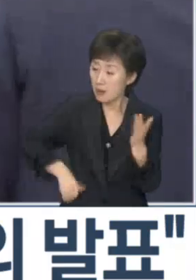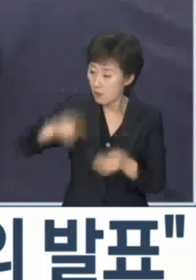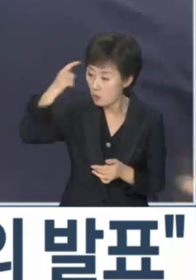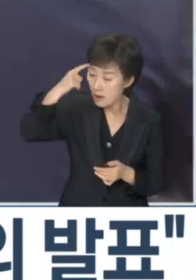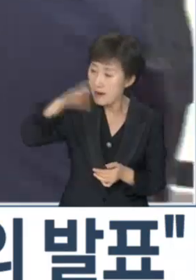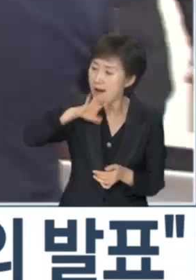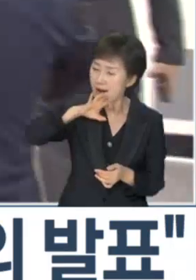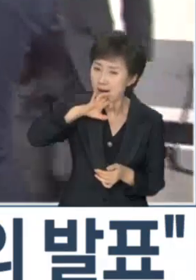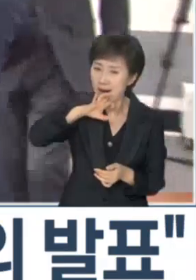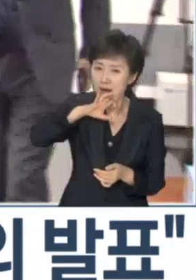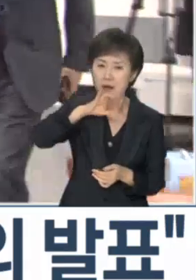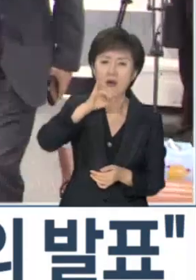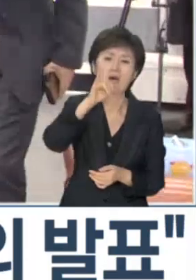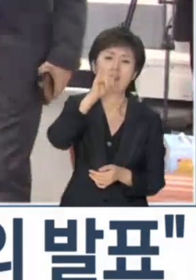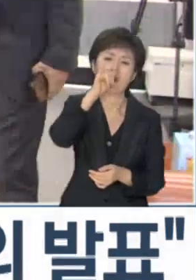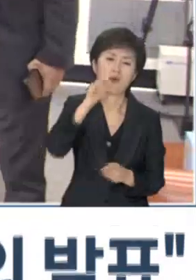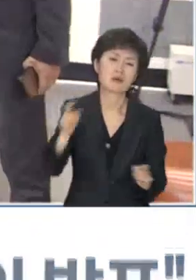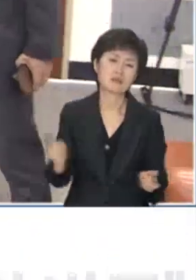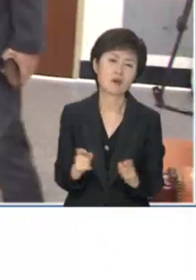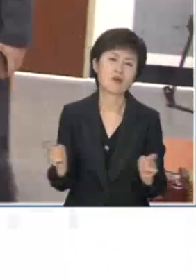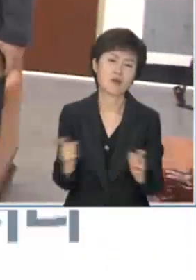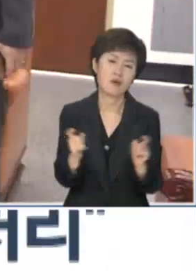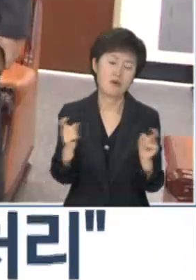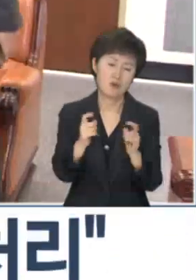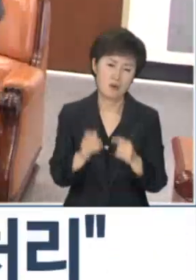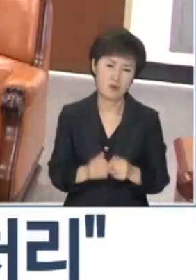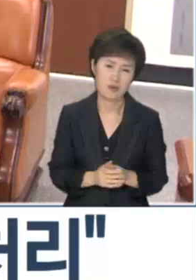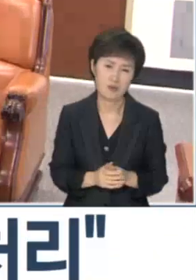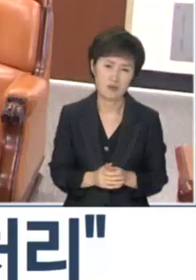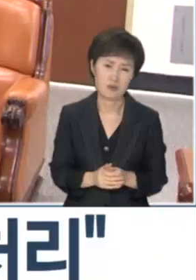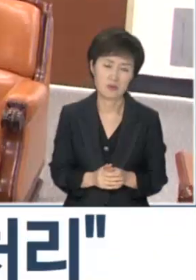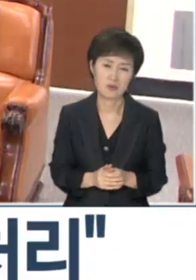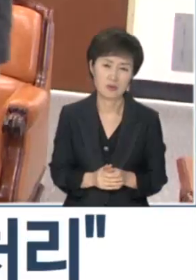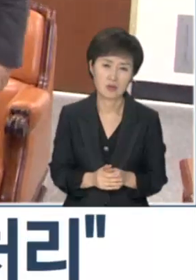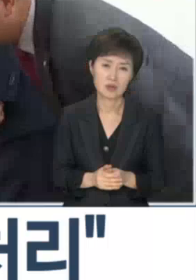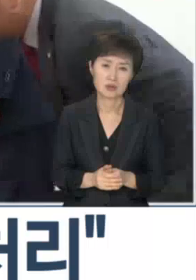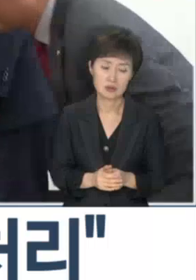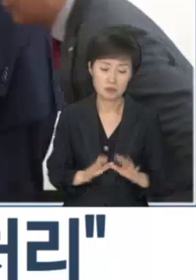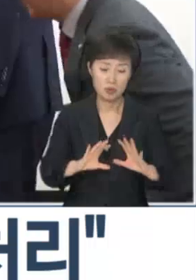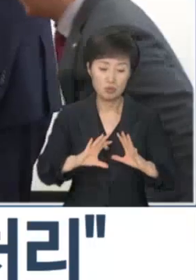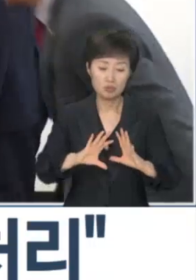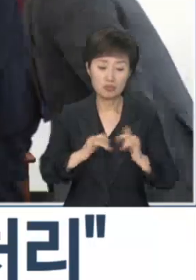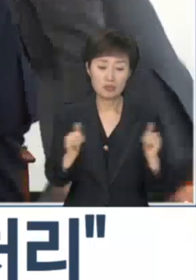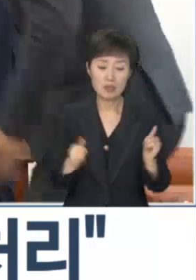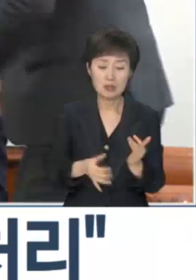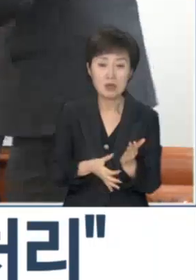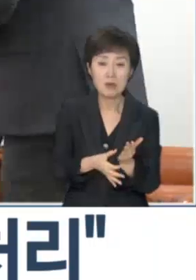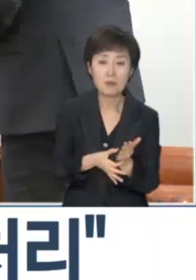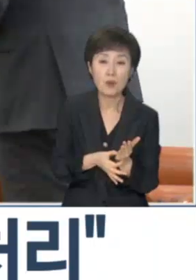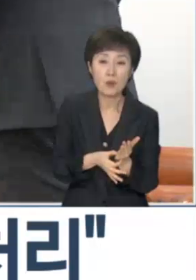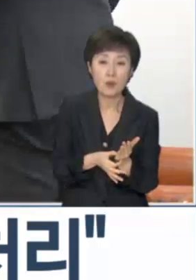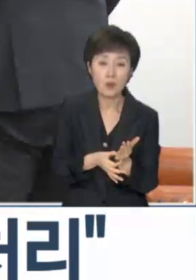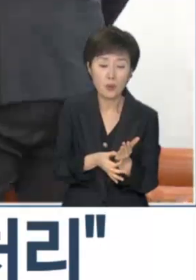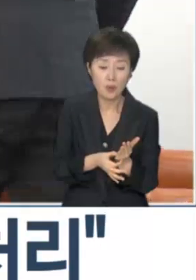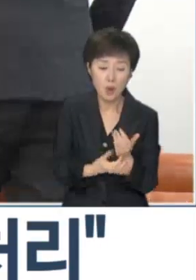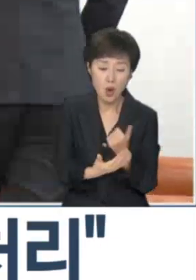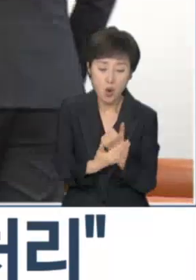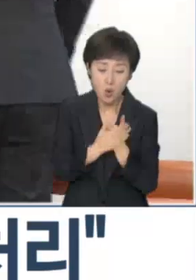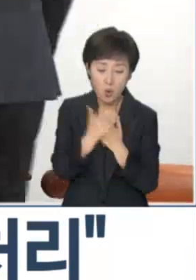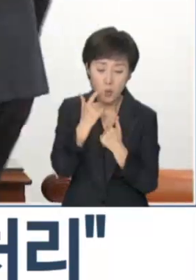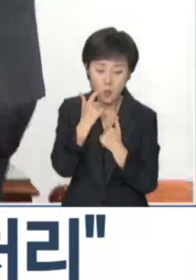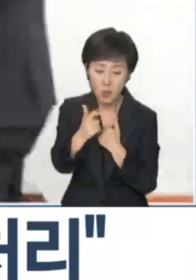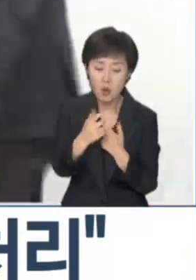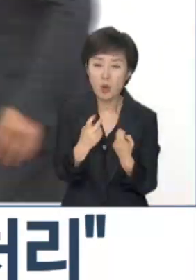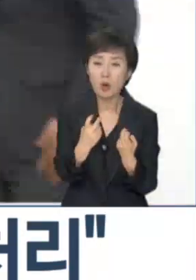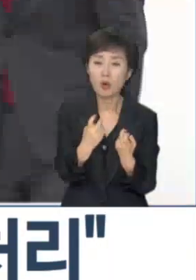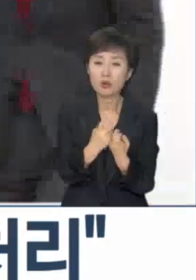이거 해야 된다. 이래서 싸움이 나기 때문에 이것은 결국은 유권자를 놓고 정책을 놓고 이